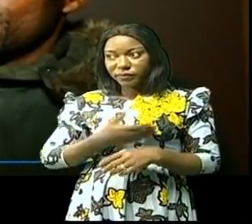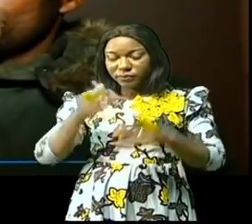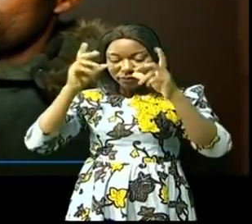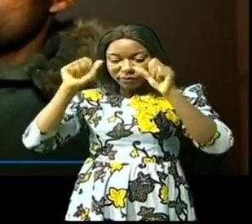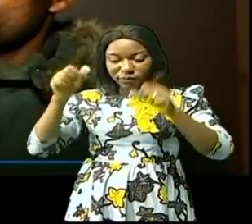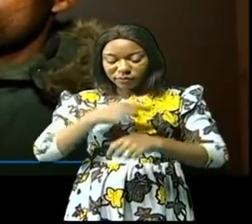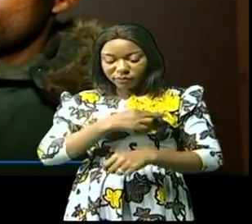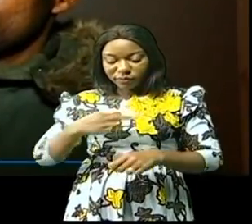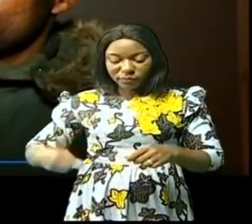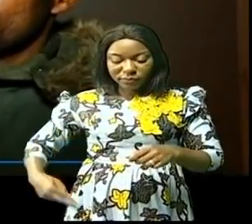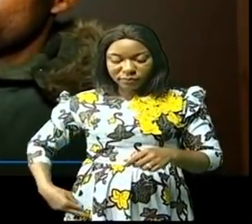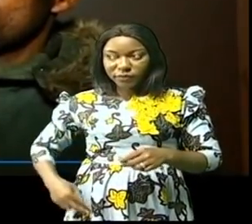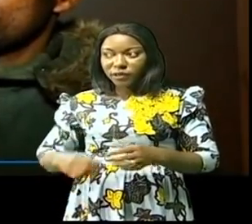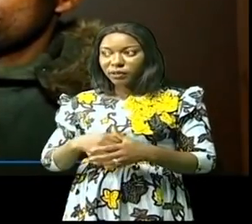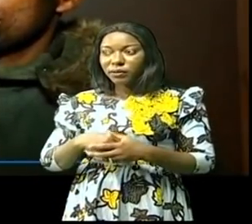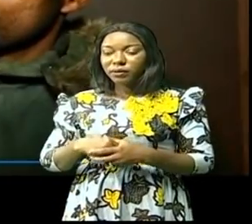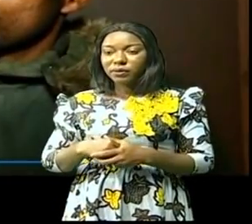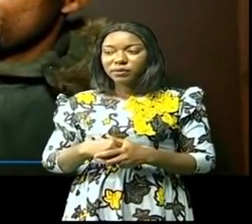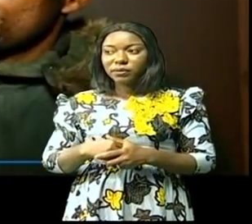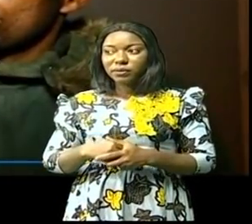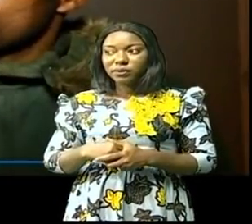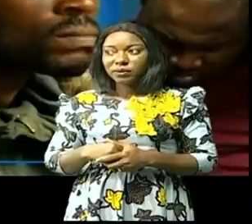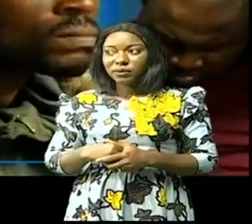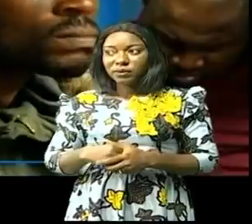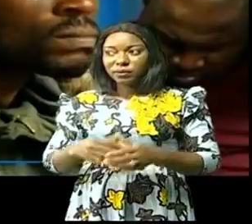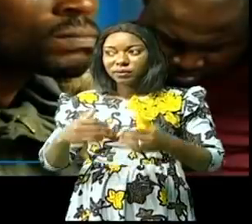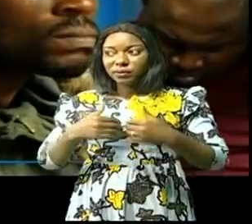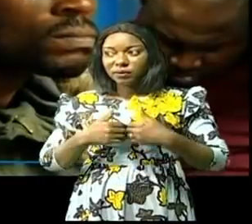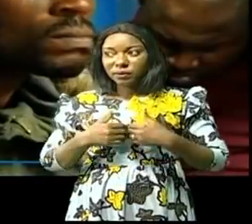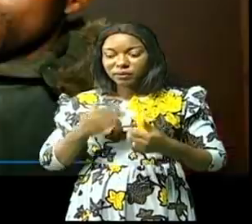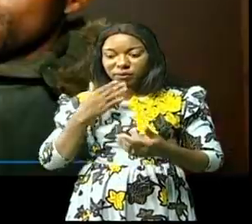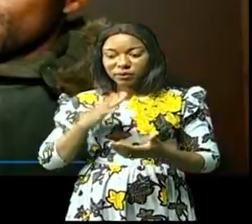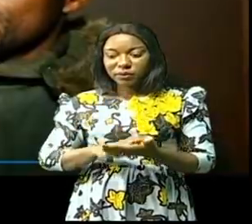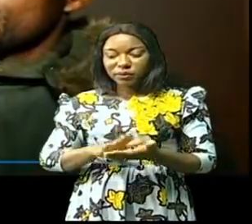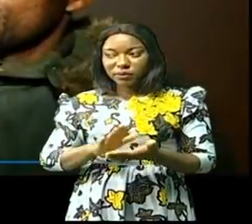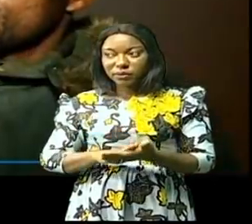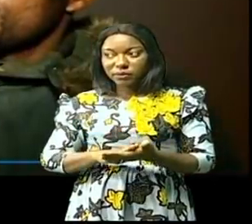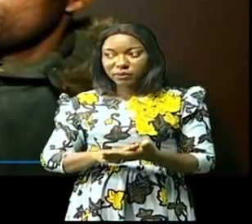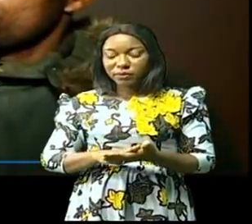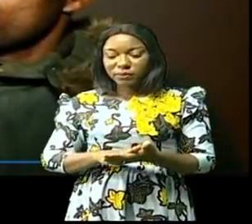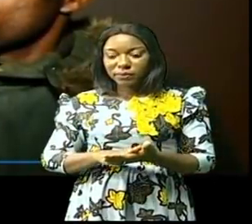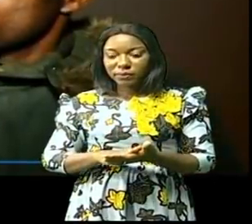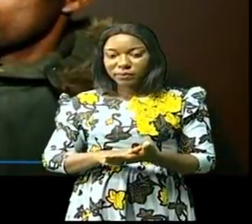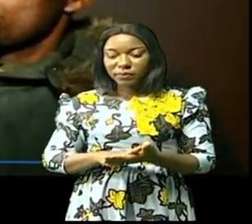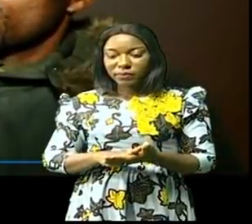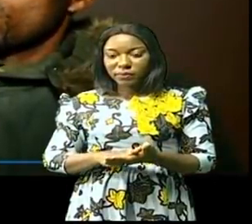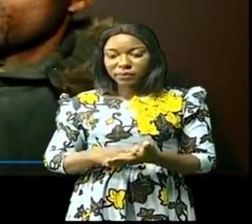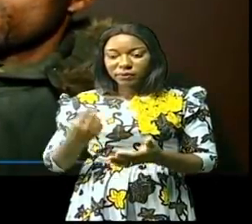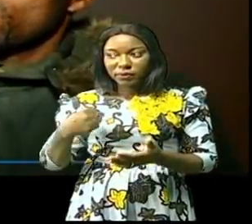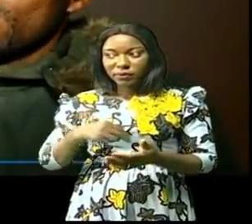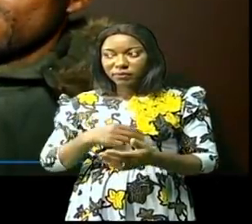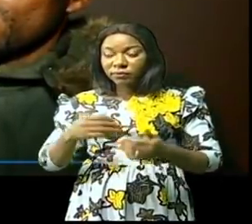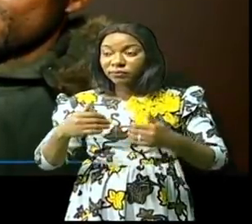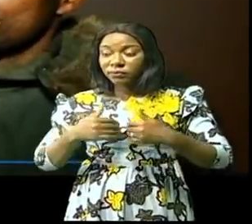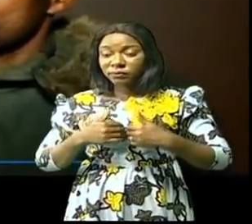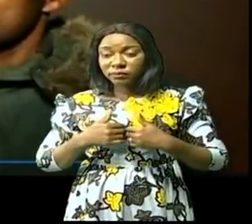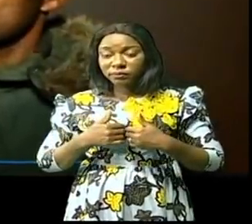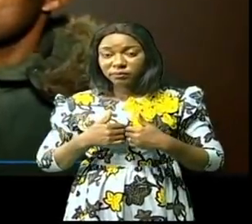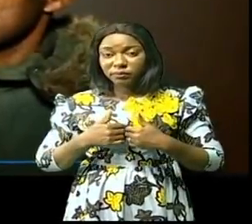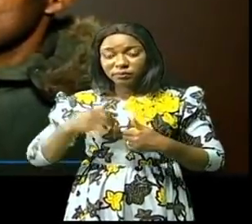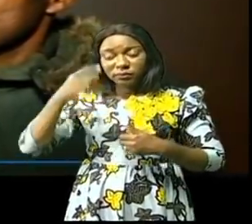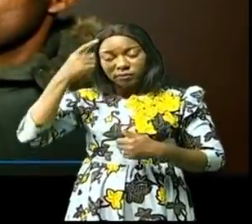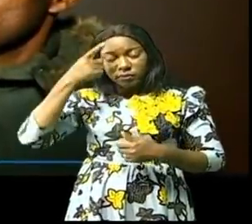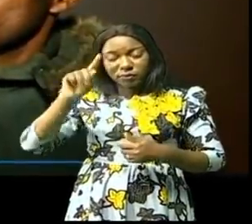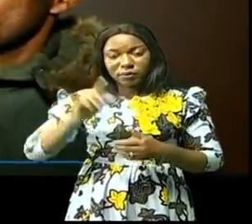président de la République, nous avons félicité sans jusqu'à ce que nous autres, nous, à la rentrée,